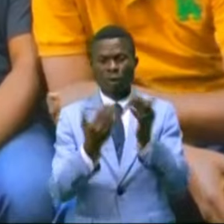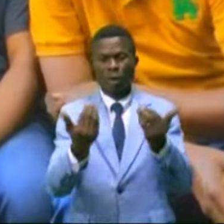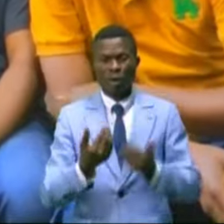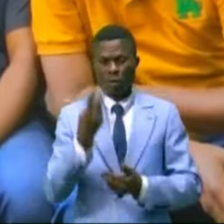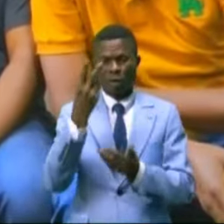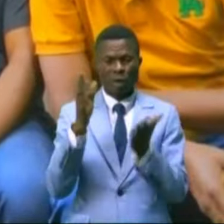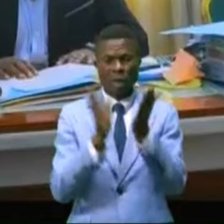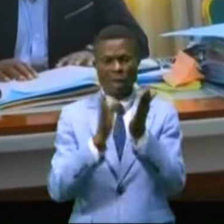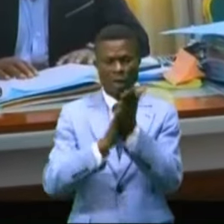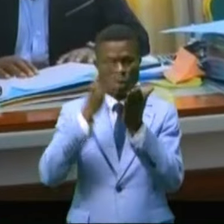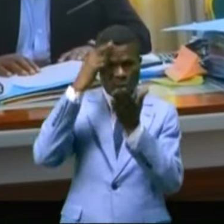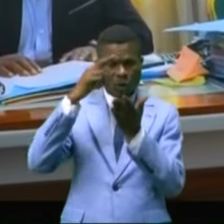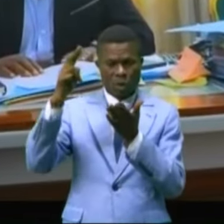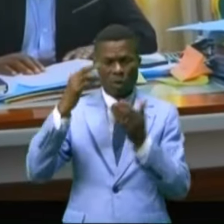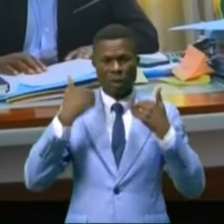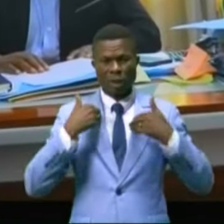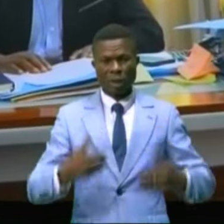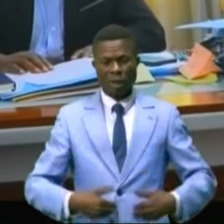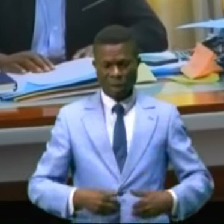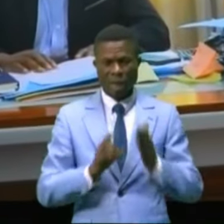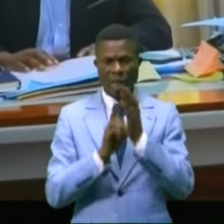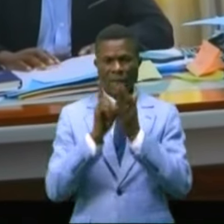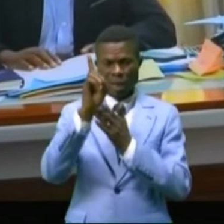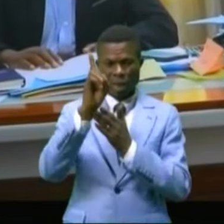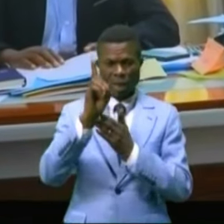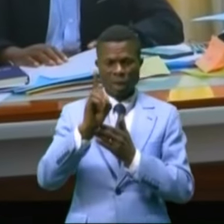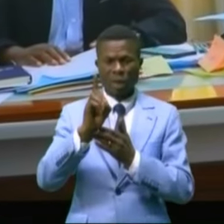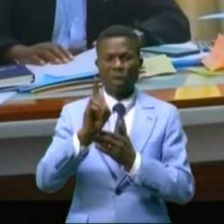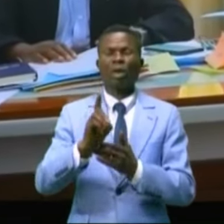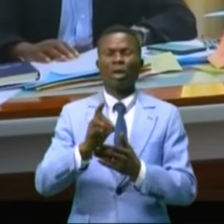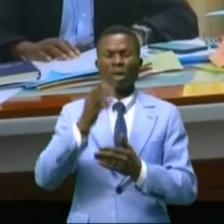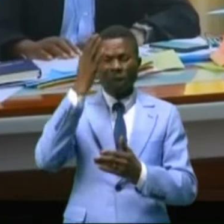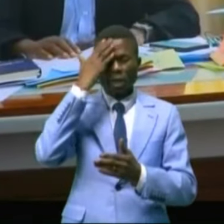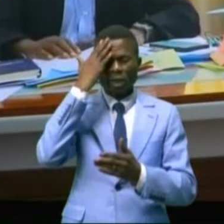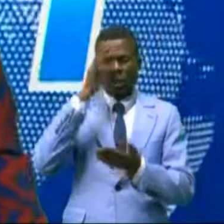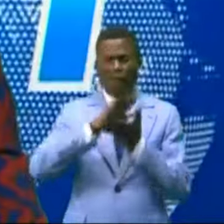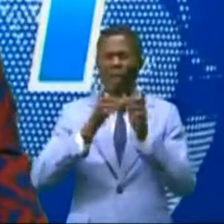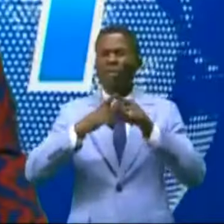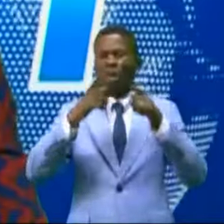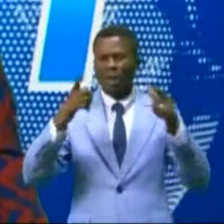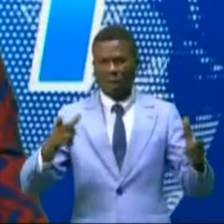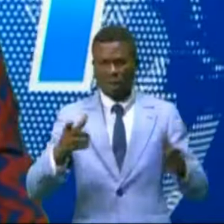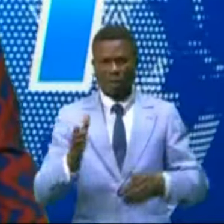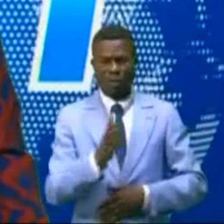établissements de santé de repousser les limites du savoir